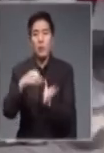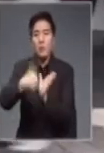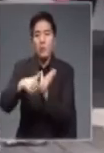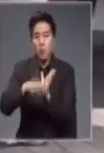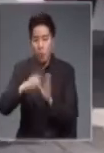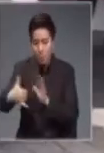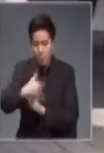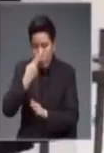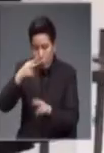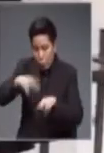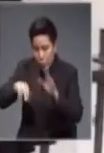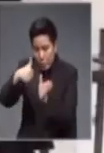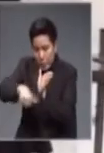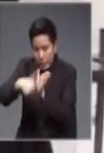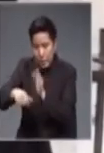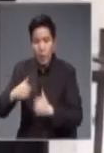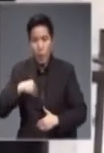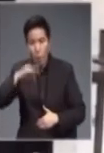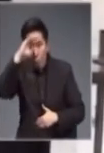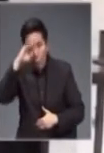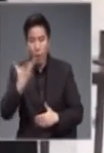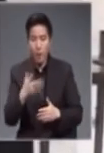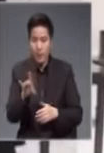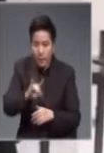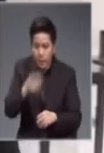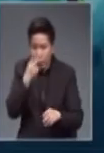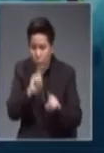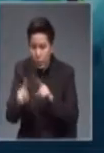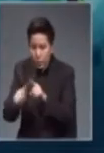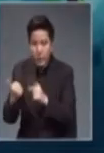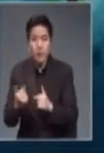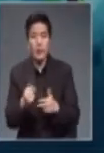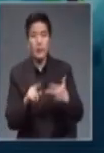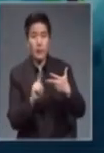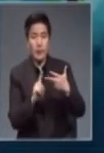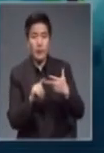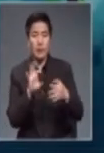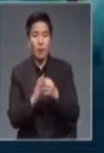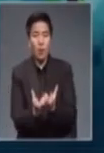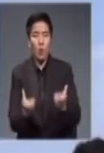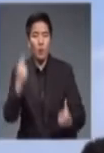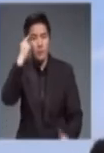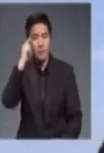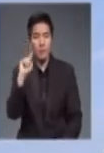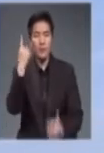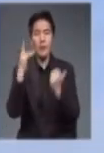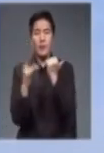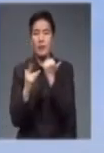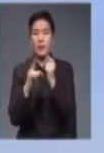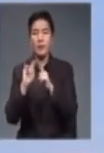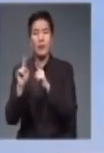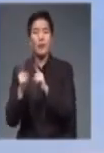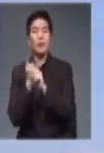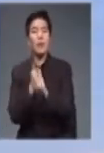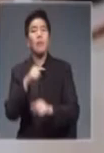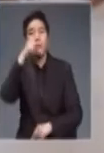าะสมถูกต้องแนวโน้มโครงสร้างหน่วยงานภาครัฐเราควรจะต้องลดขนาดแล้วก็เพิ่มประสิทธิภาพเราต้องมาคิดดูว่าจะทำได้อย่าง